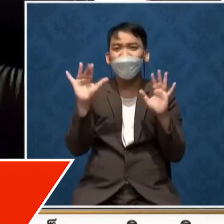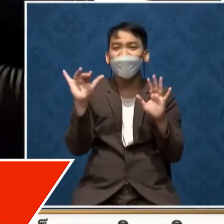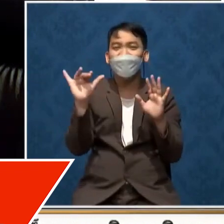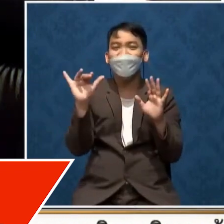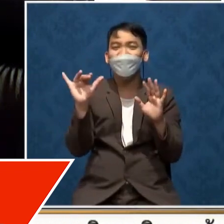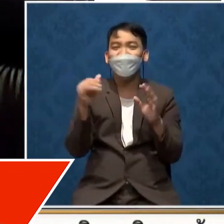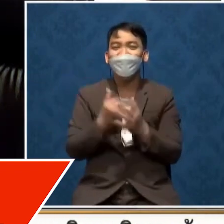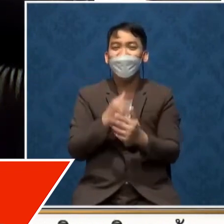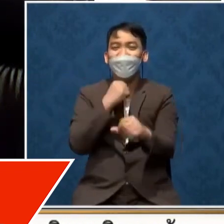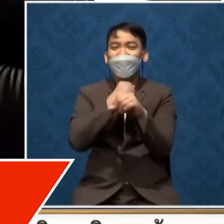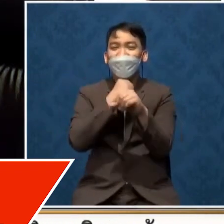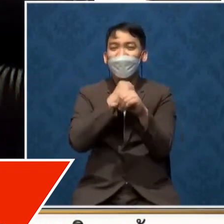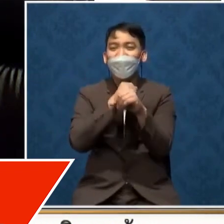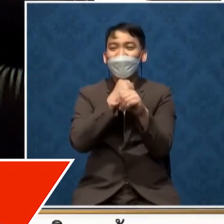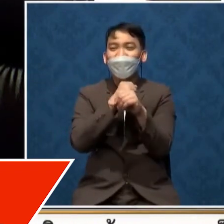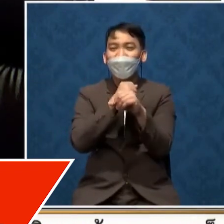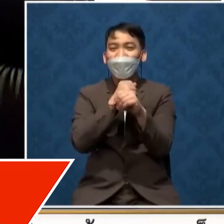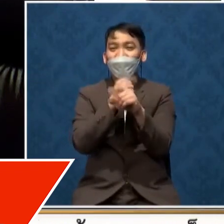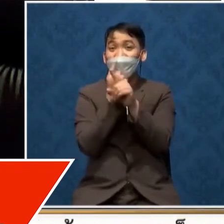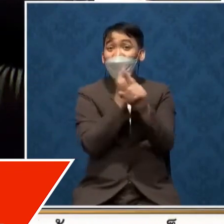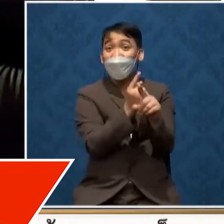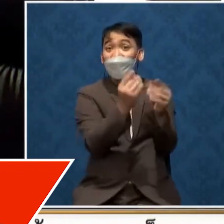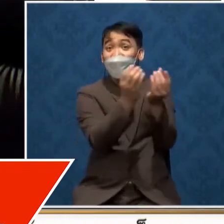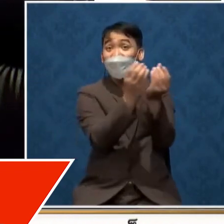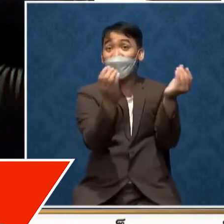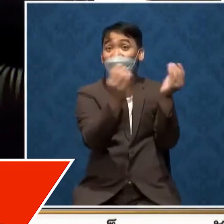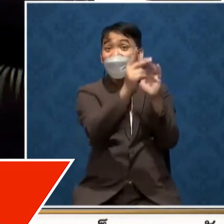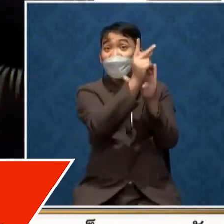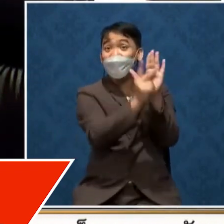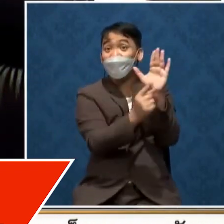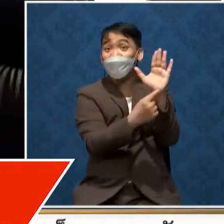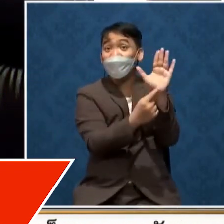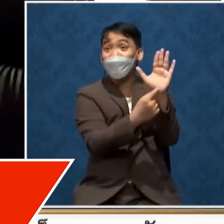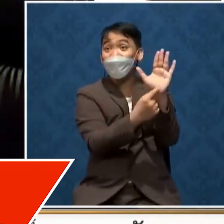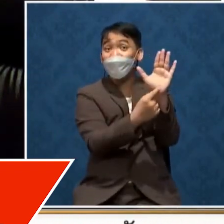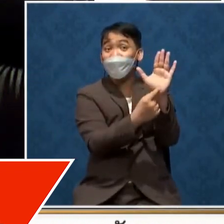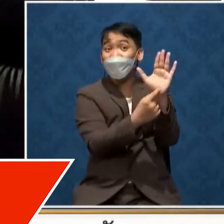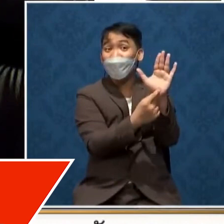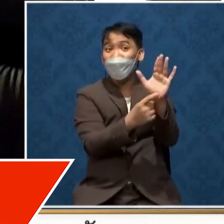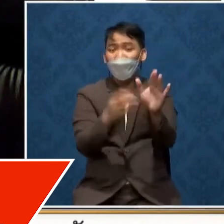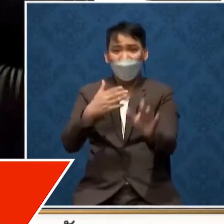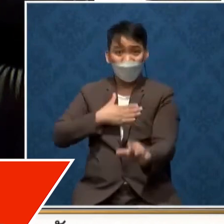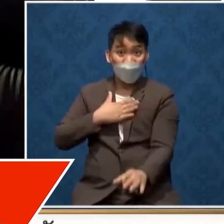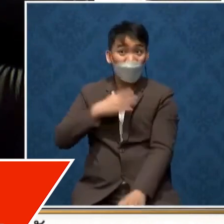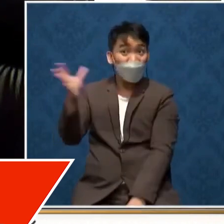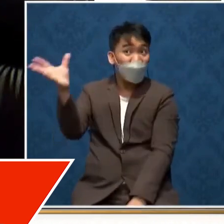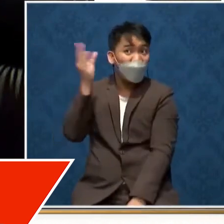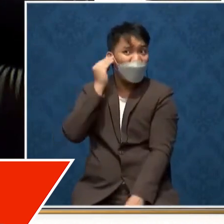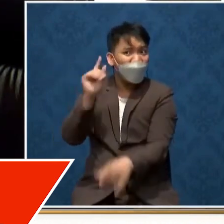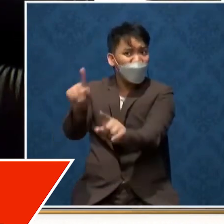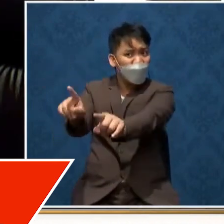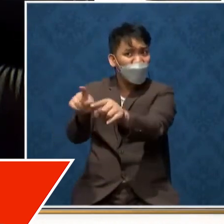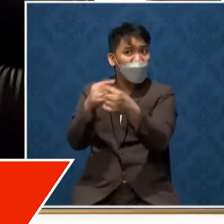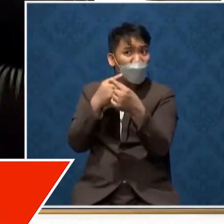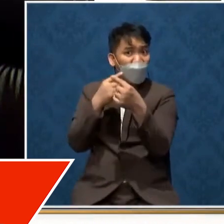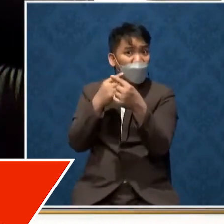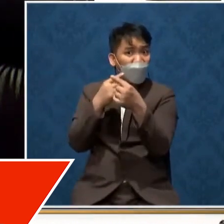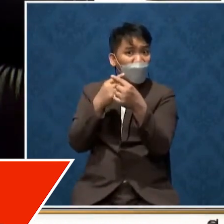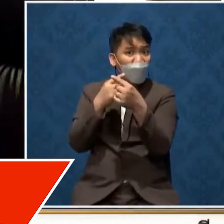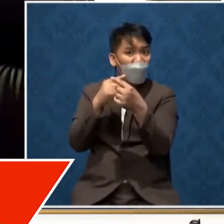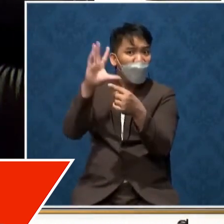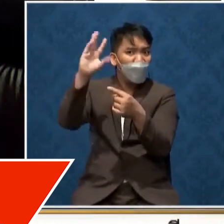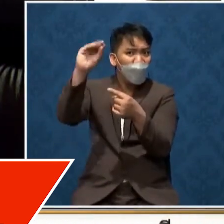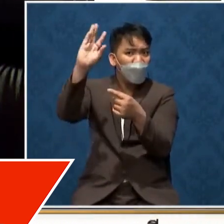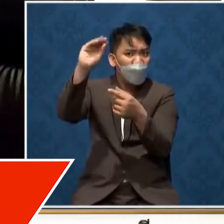ทำให้ถูกต้องตามรัฐธรรมนูญนะครับผมกราบเรียนครับส่วนหนึ่งเป็นคำตอบที่ช่วงสุดท้ายที่ด